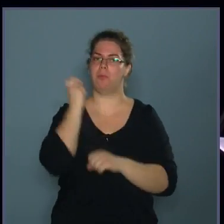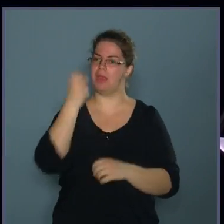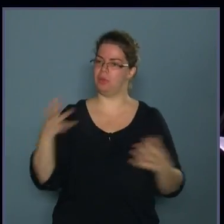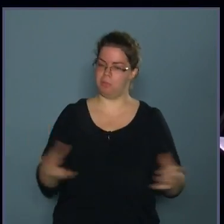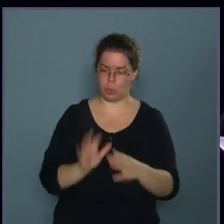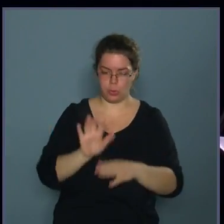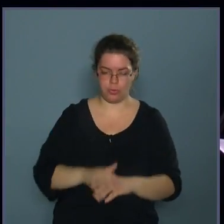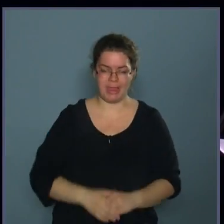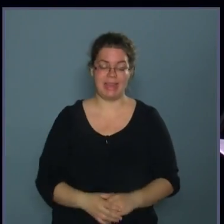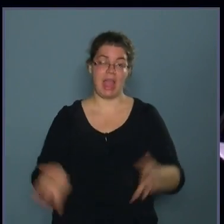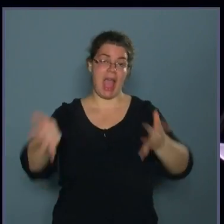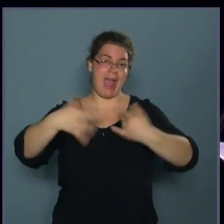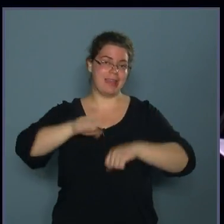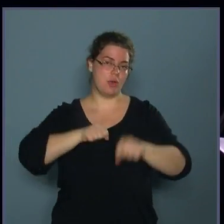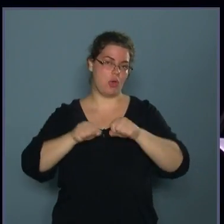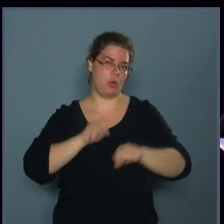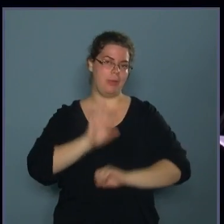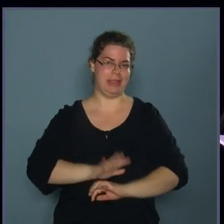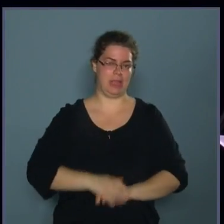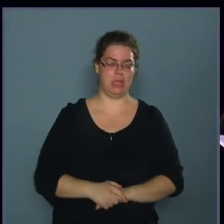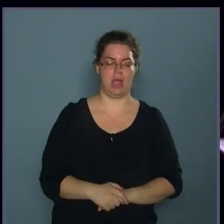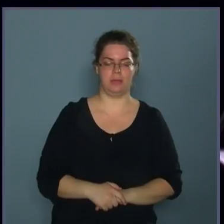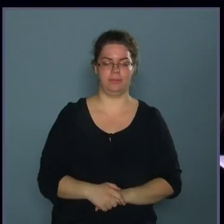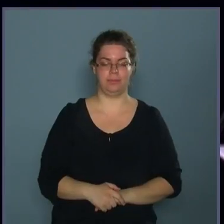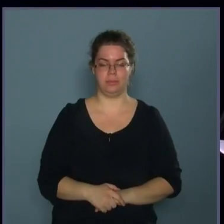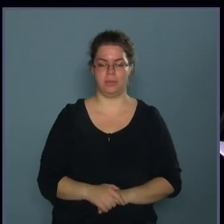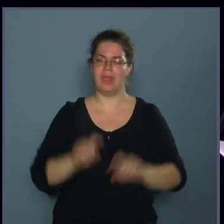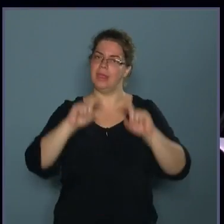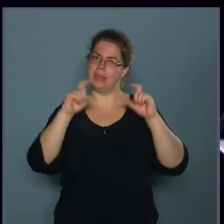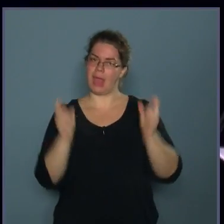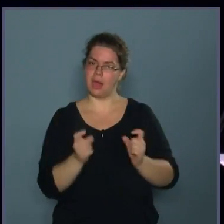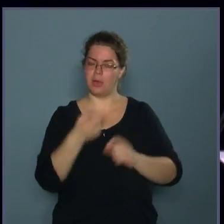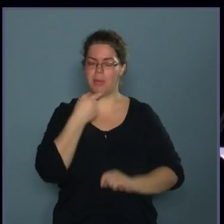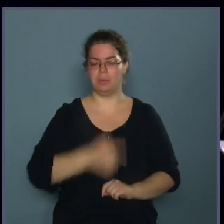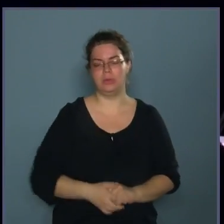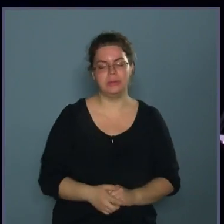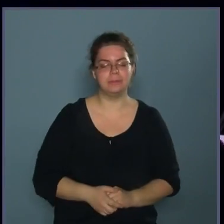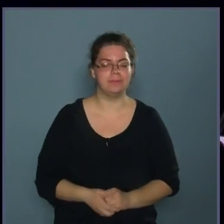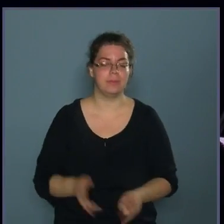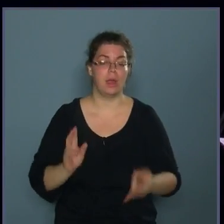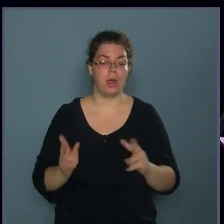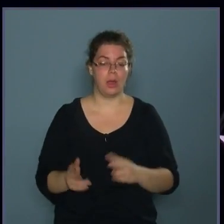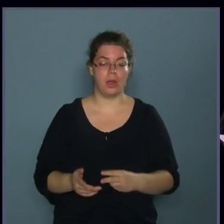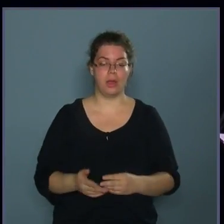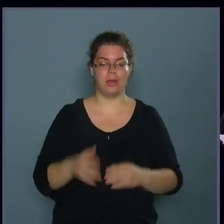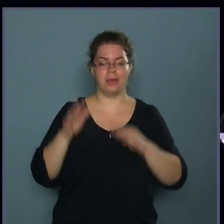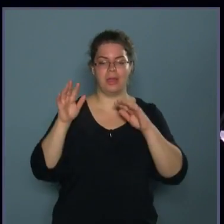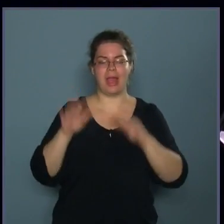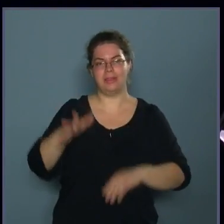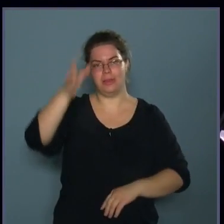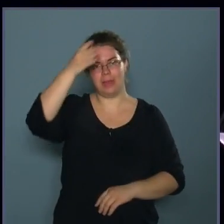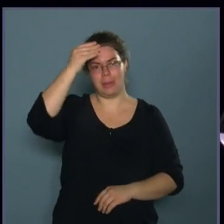közösségnek, a helyi önkormányzatnak. Zárójeles megjegyzésként említem meg, hogy áldott